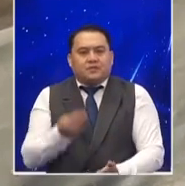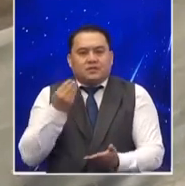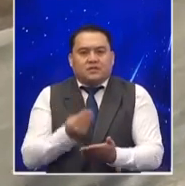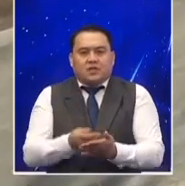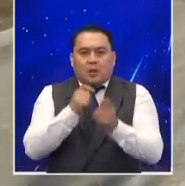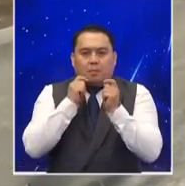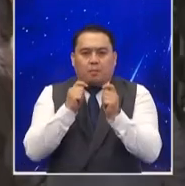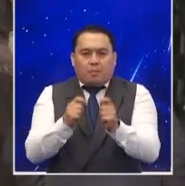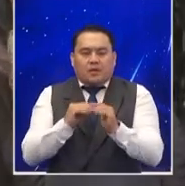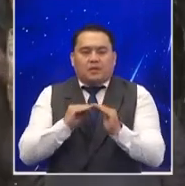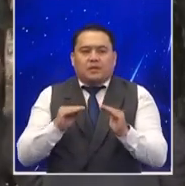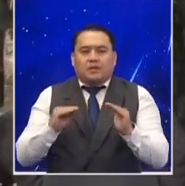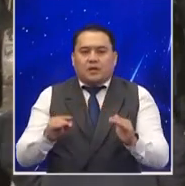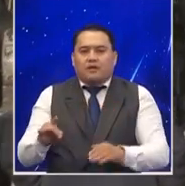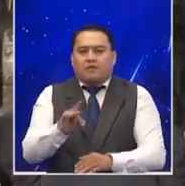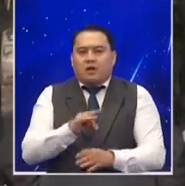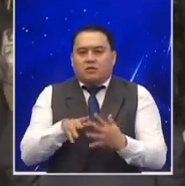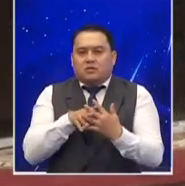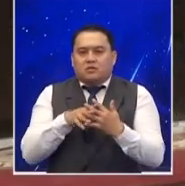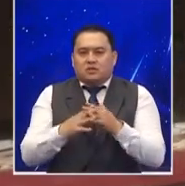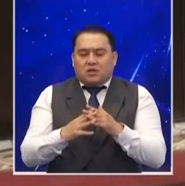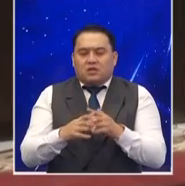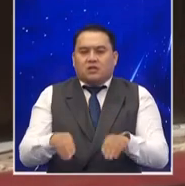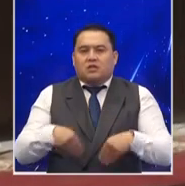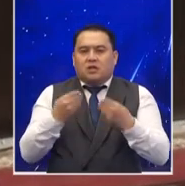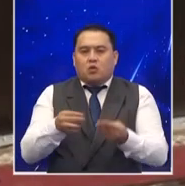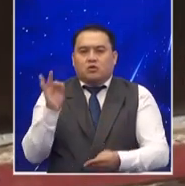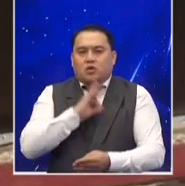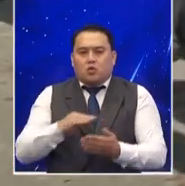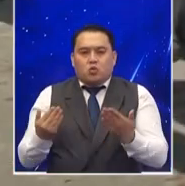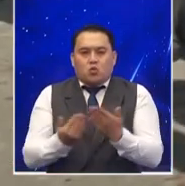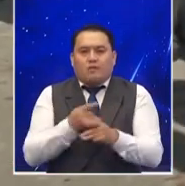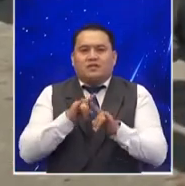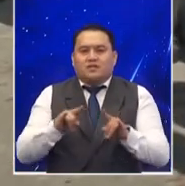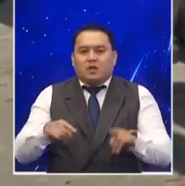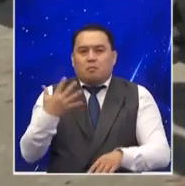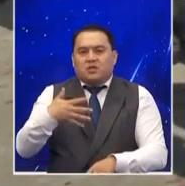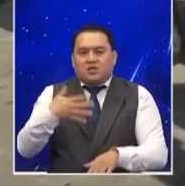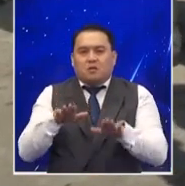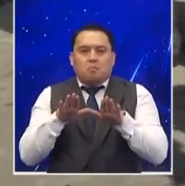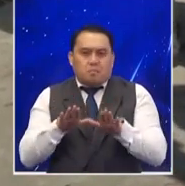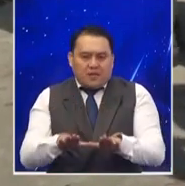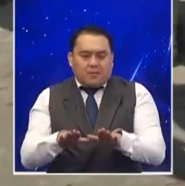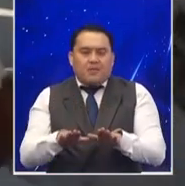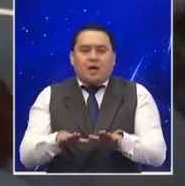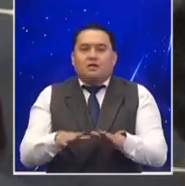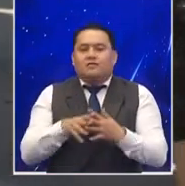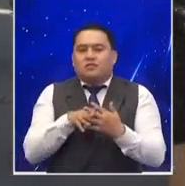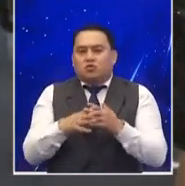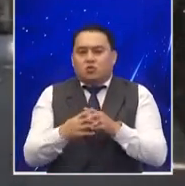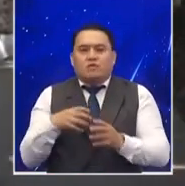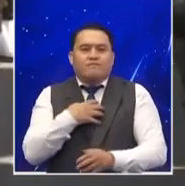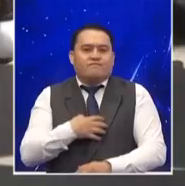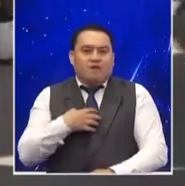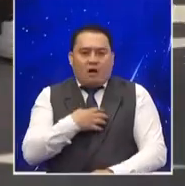подарок получили и самые маленькие жители района. В селе Сарбастау сдан в эксплуатацию новый детский сад на 50 мест. Для населенного пункта данный объект